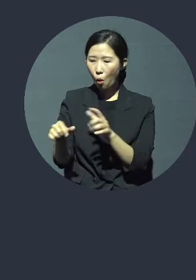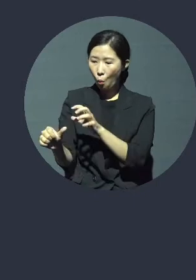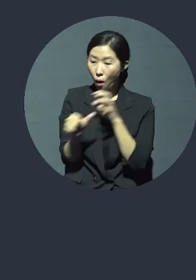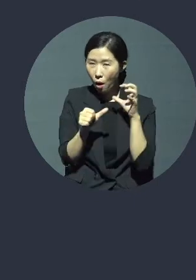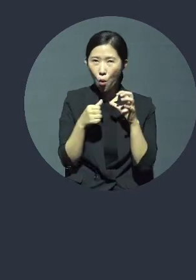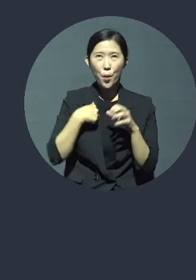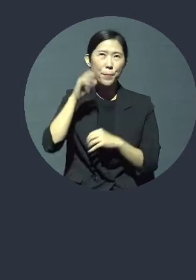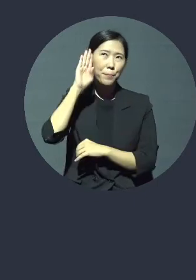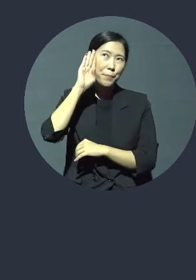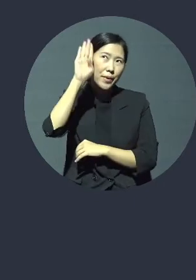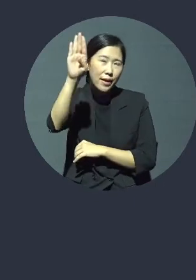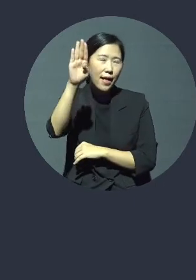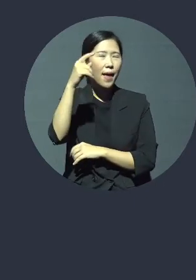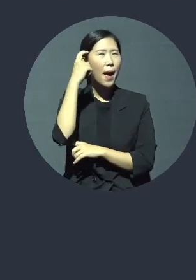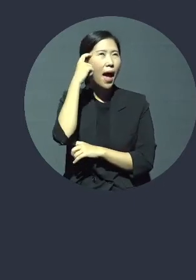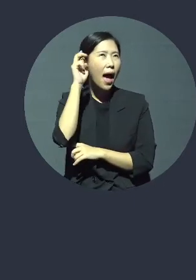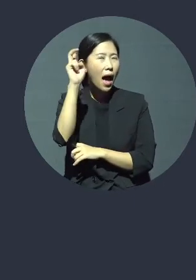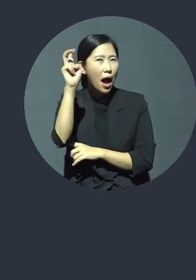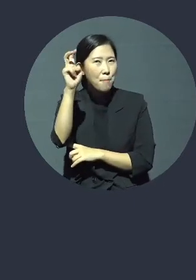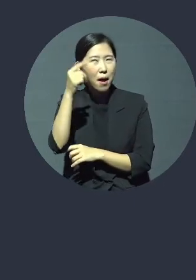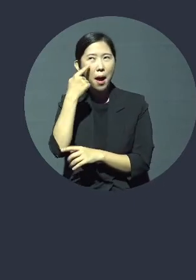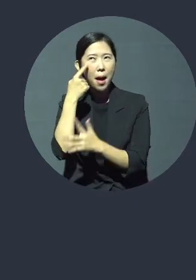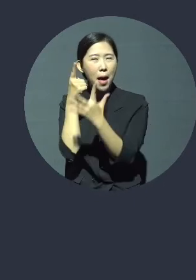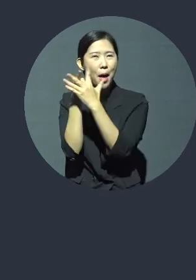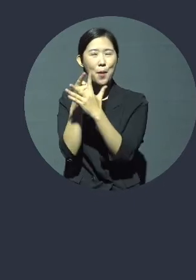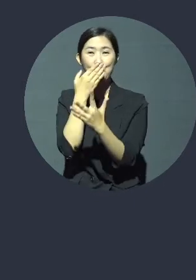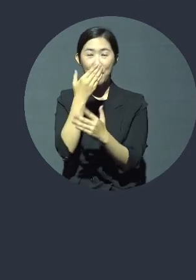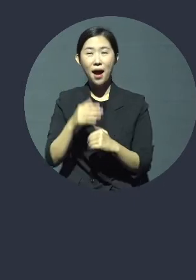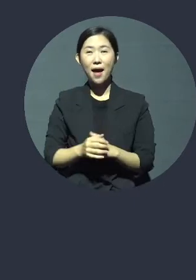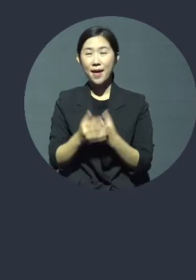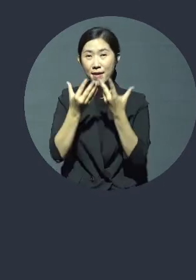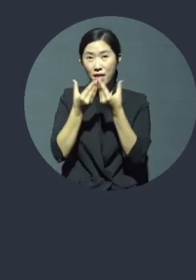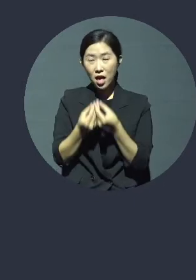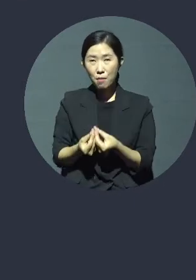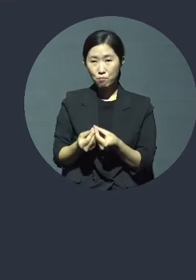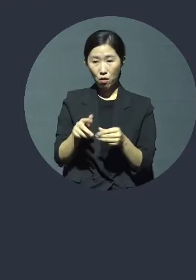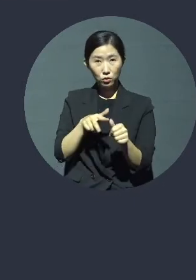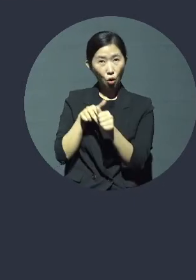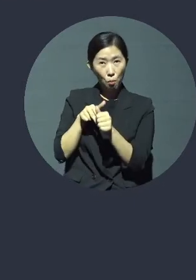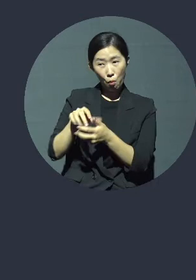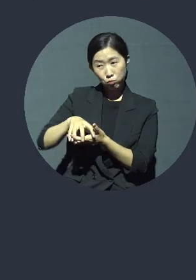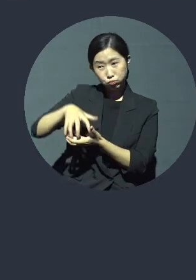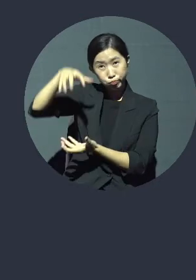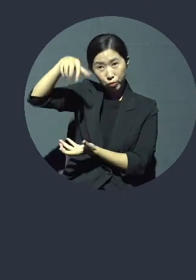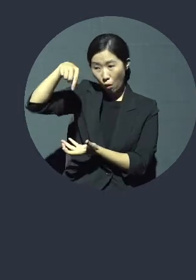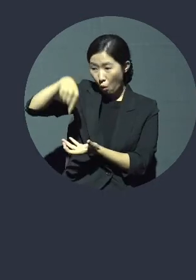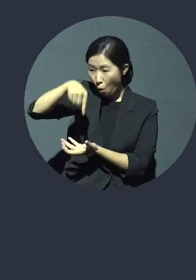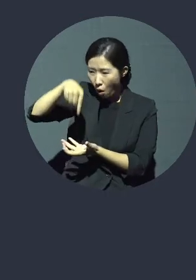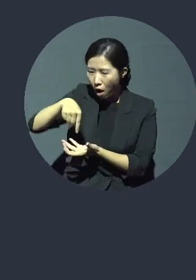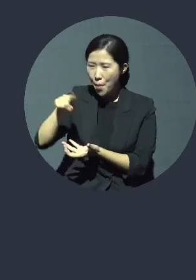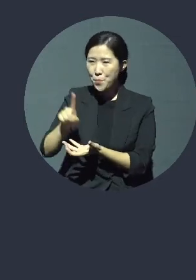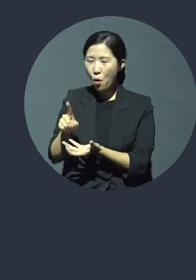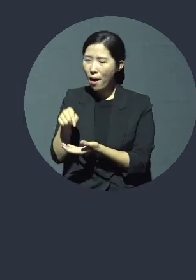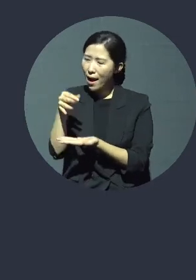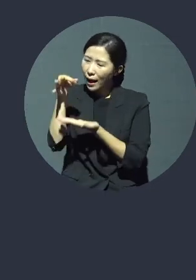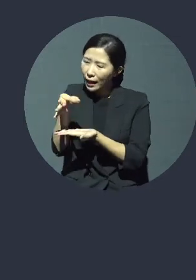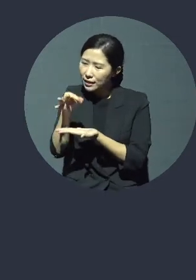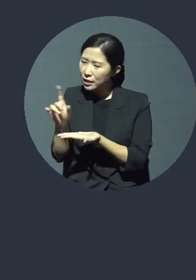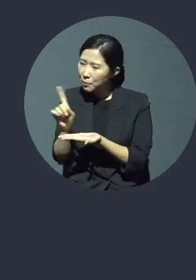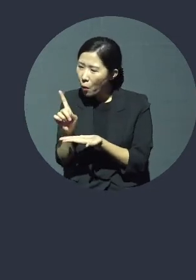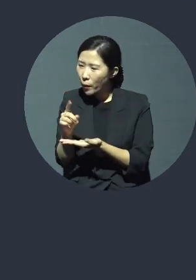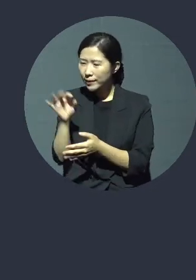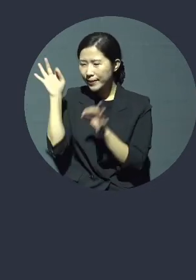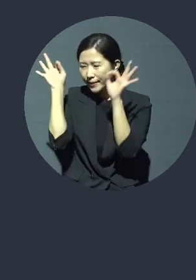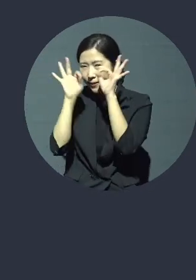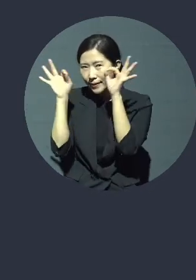됩니다. 예를 들어서 빅데이터가 만들어낸 소셜 그래프와 패턴 속에서 숨어있는 가치를 찾아내어서